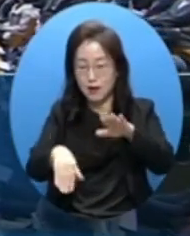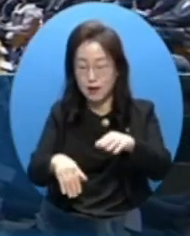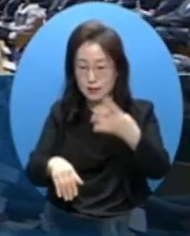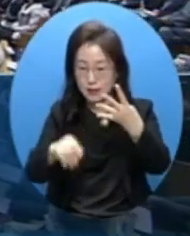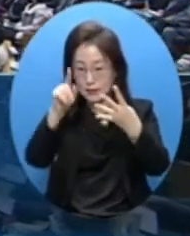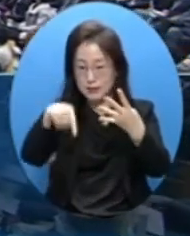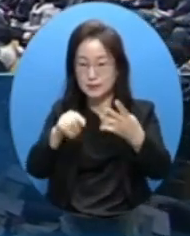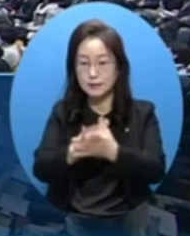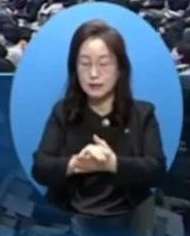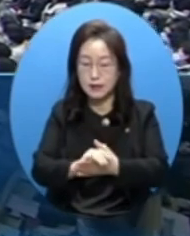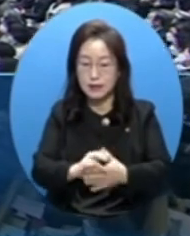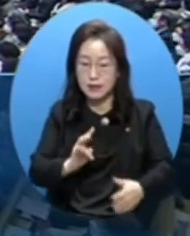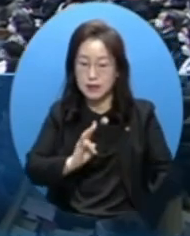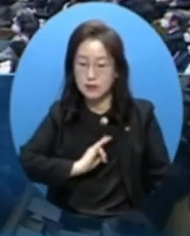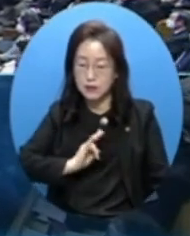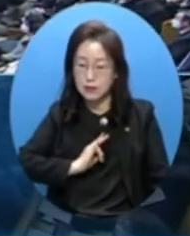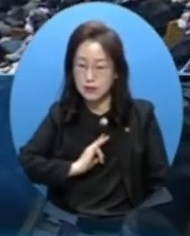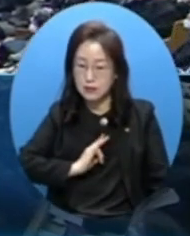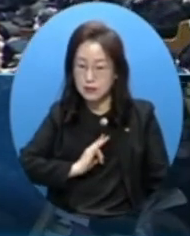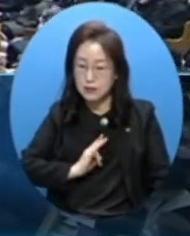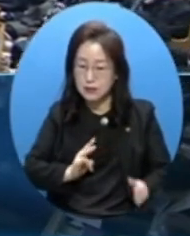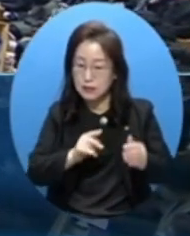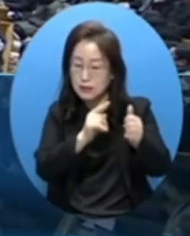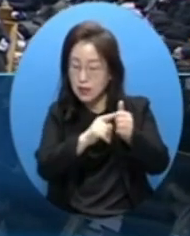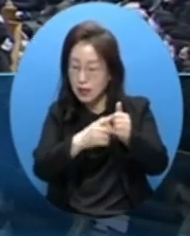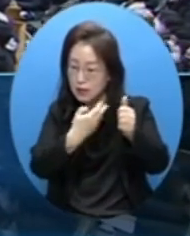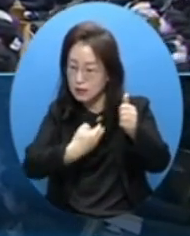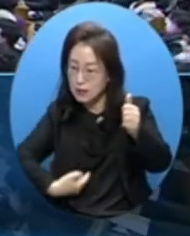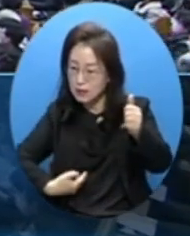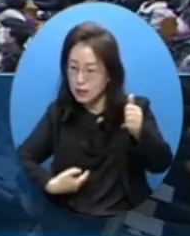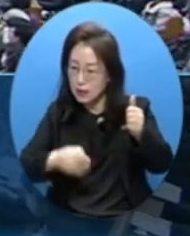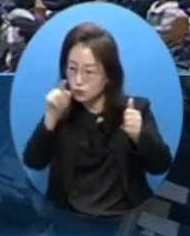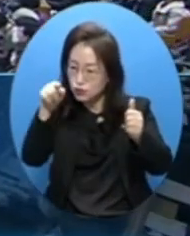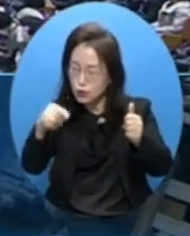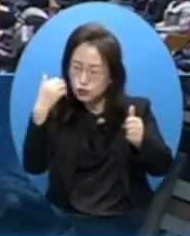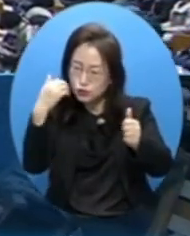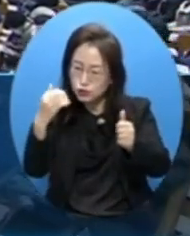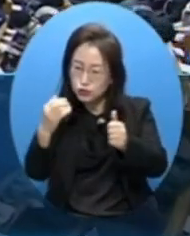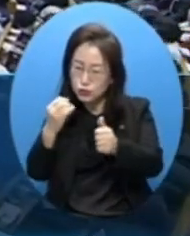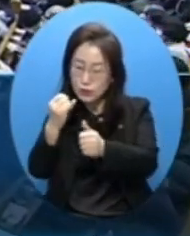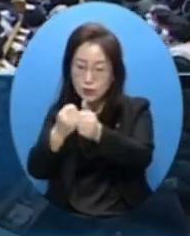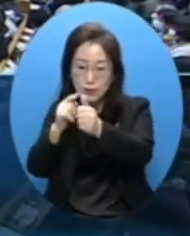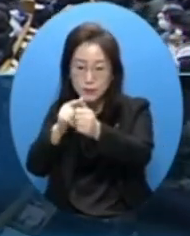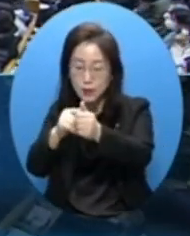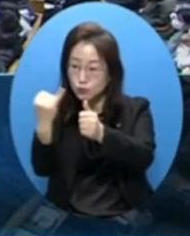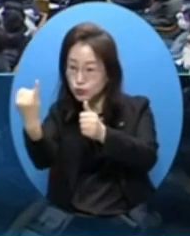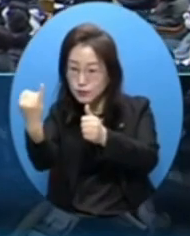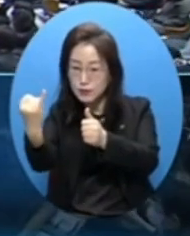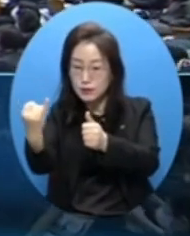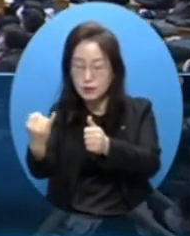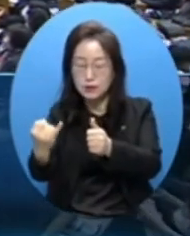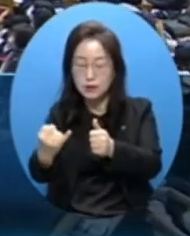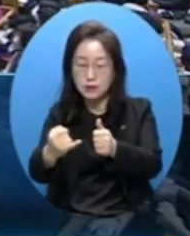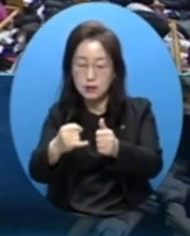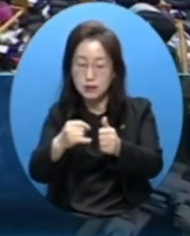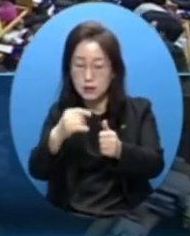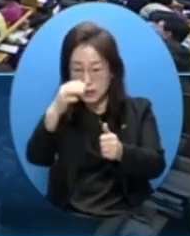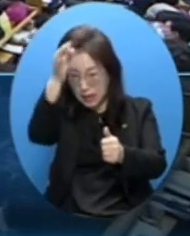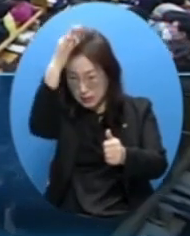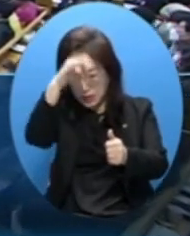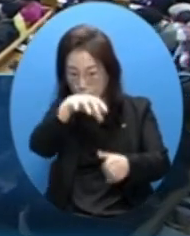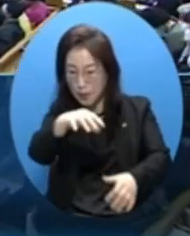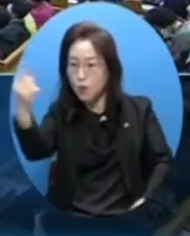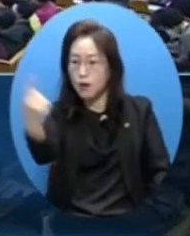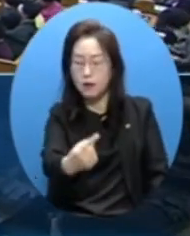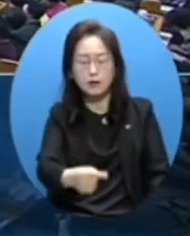선자의 제자들의 아내 중에 한 여인이 엘리사에게 부르짖어 이르되 당신의 종 나의 남편이 이미 죽었는데 당신의